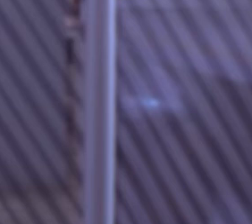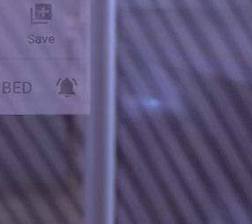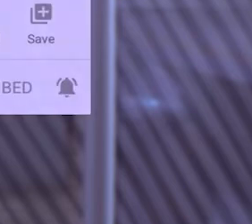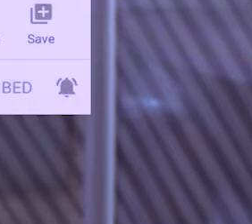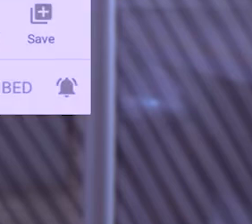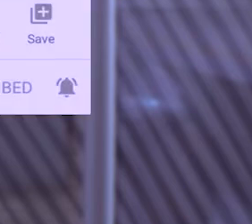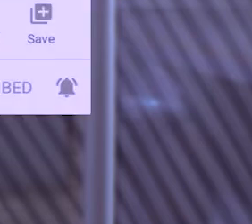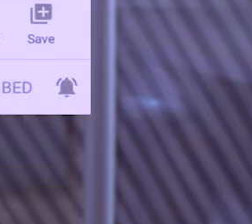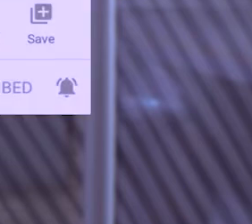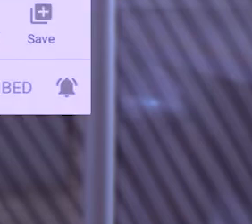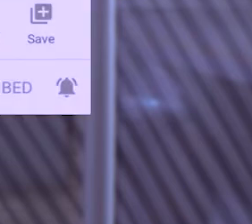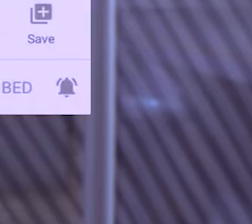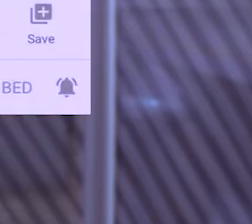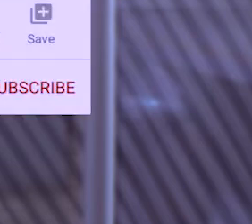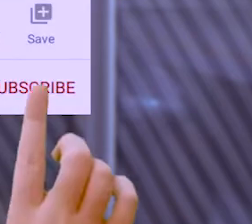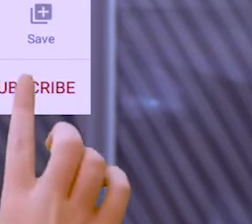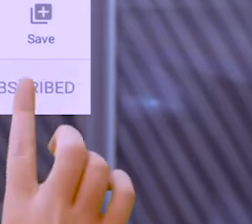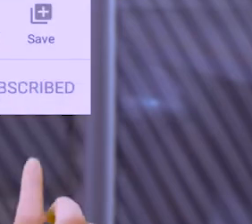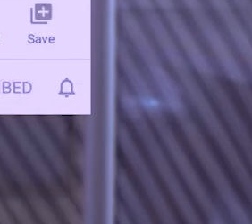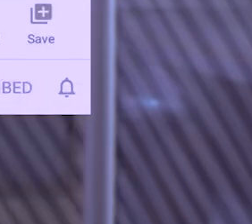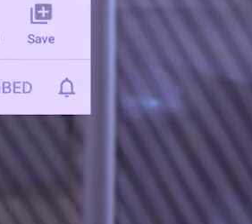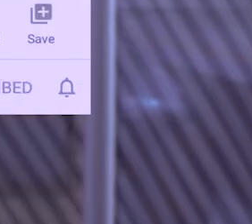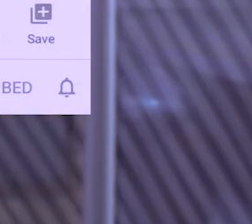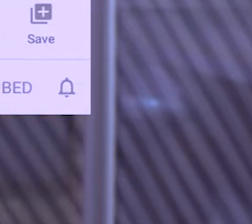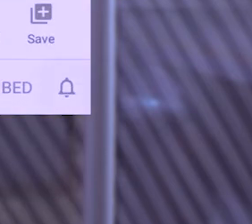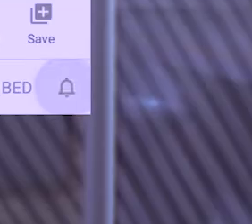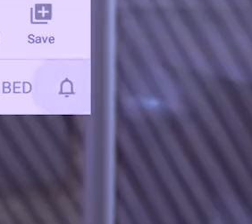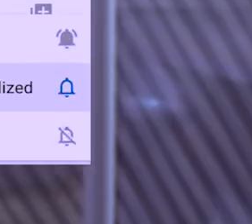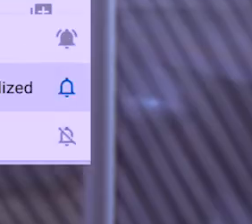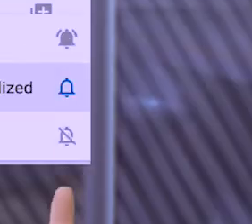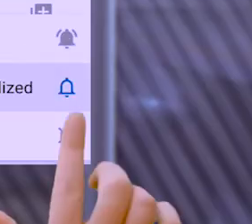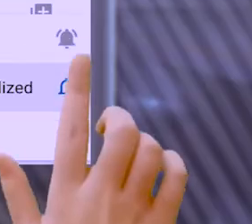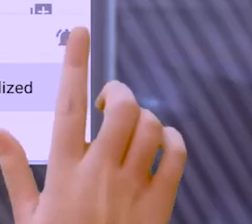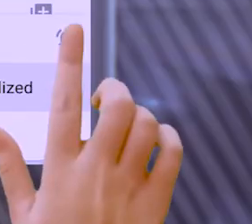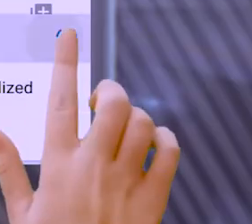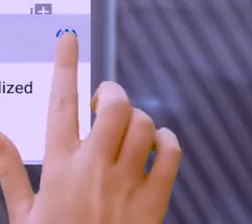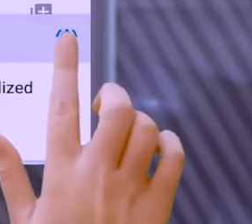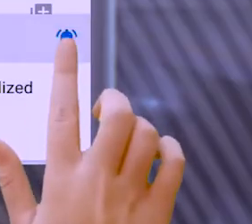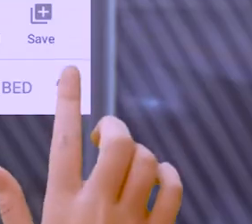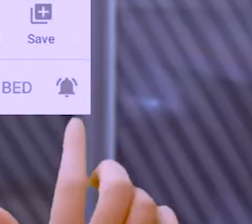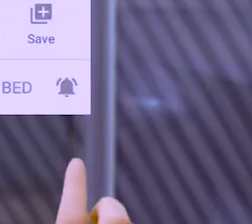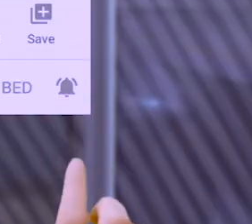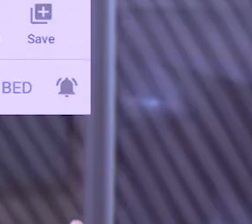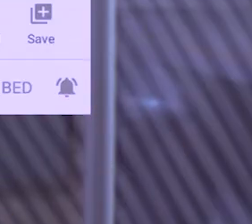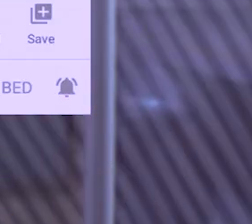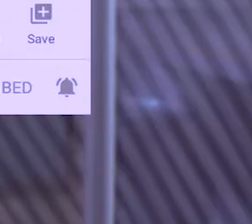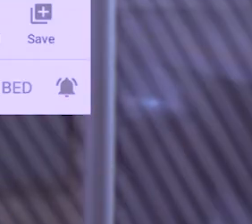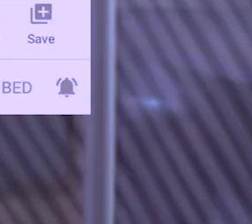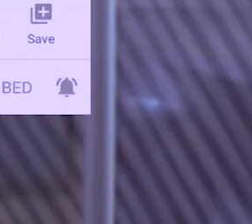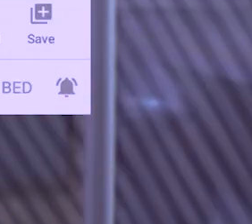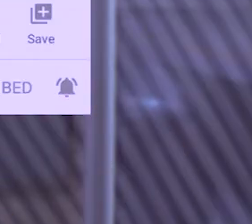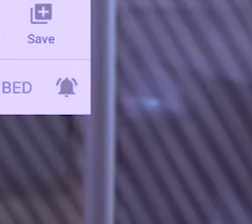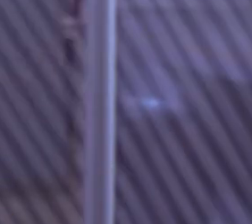Before you watch this video, don't forget to like and subscribe to Social Media Hegemon TV, and do not forget to press the notification button and to get